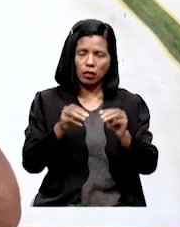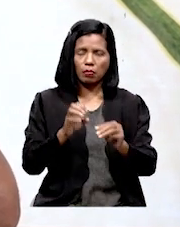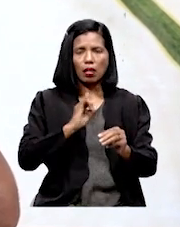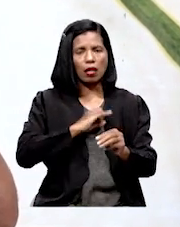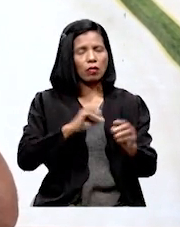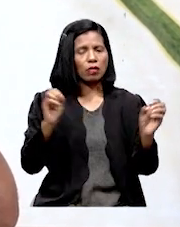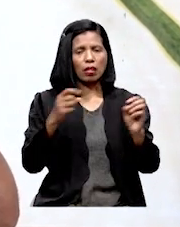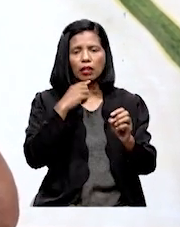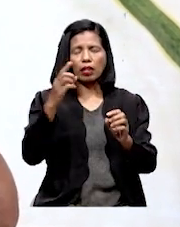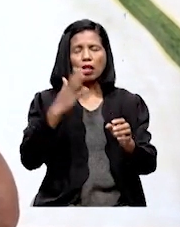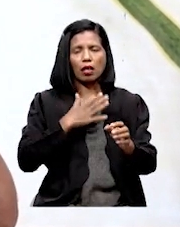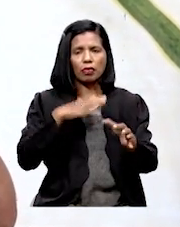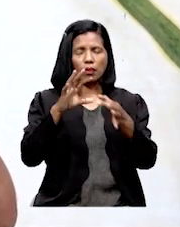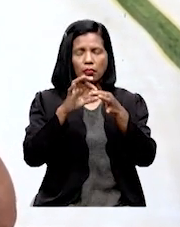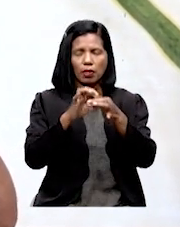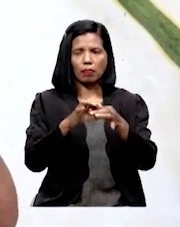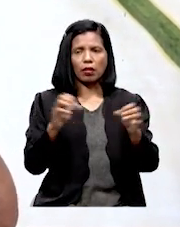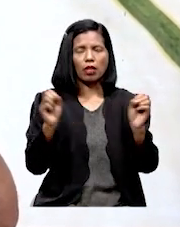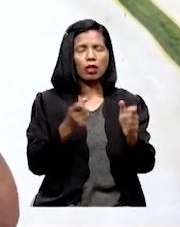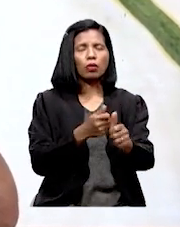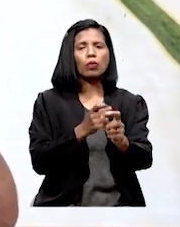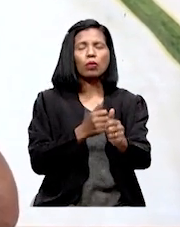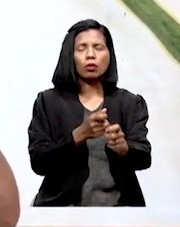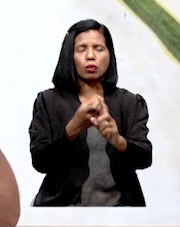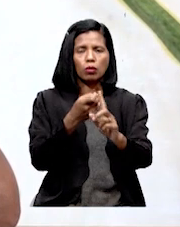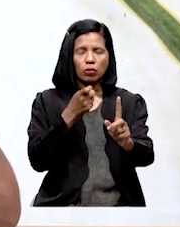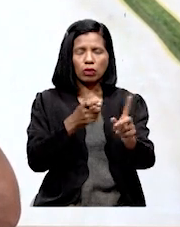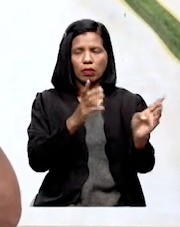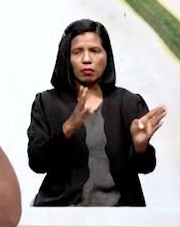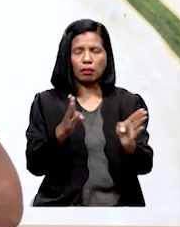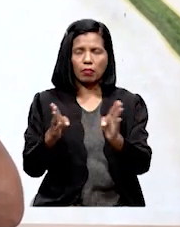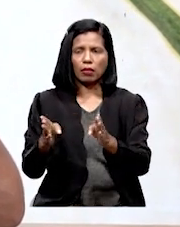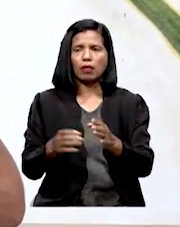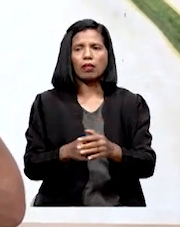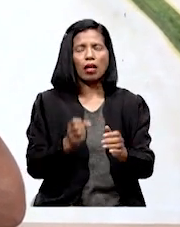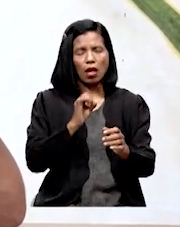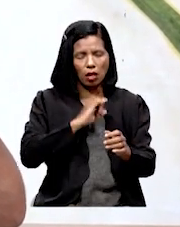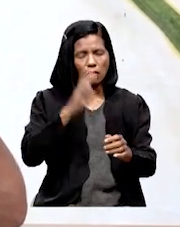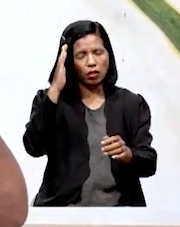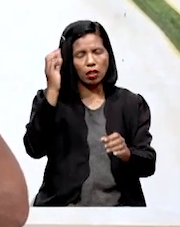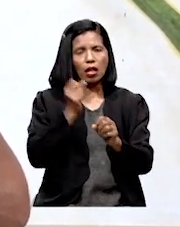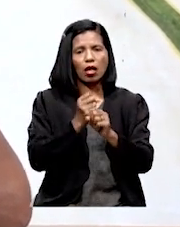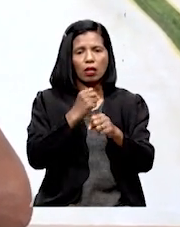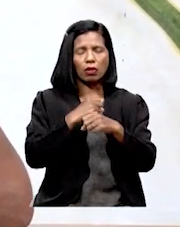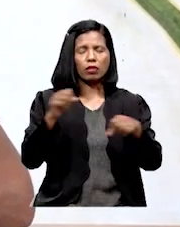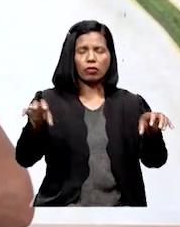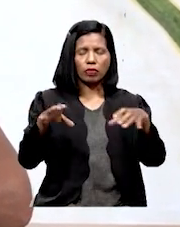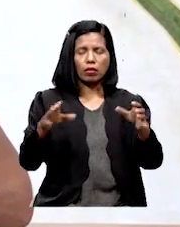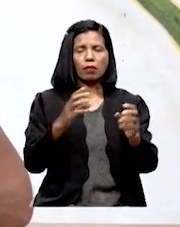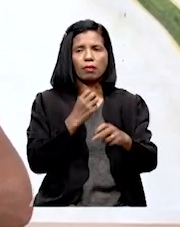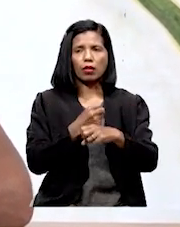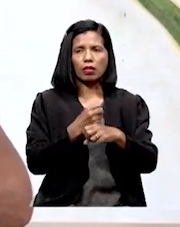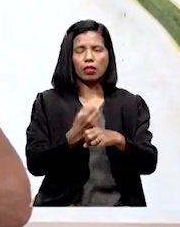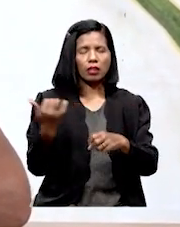akuza hanu membru sein prosesu investigasi saunda tamba hau ten hanu membru sida terenun hala servisu nu bema kama kasona sira la iha